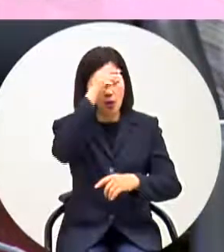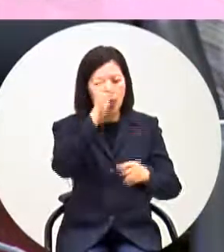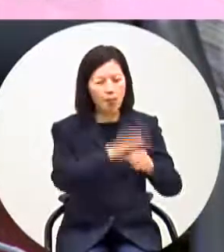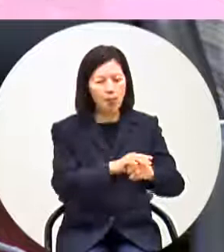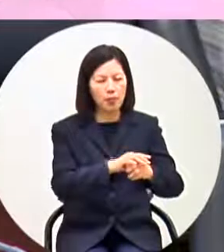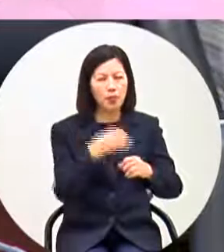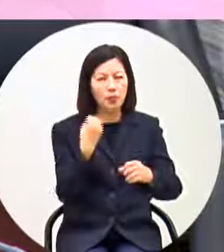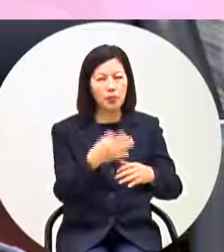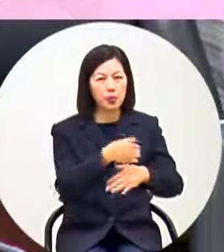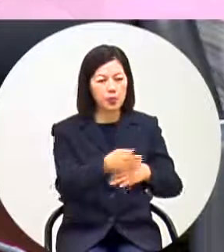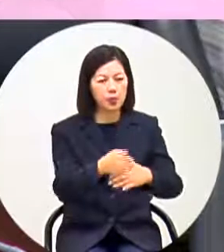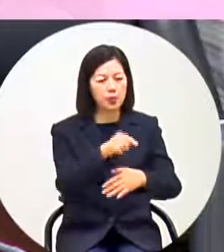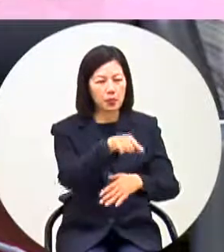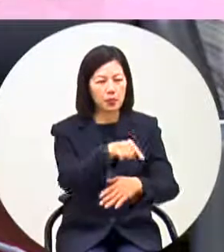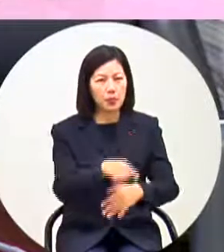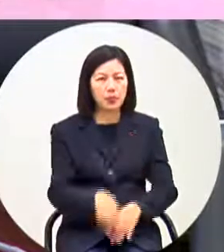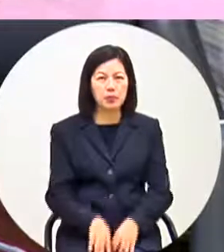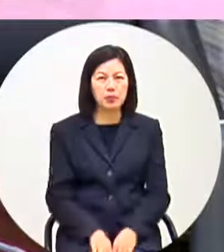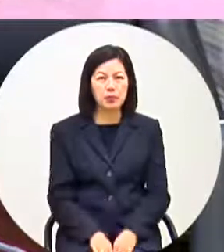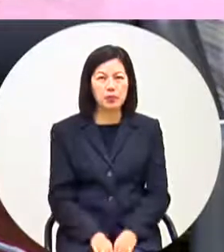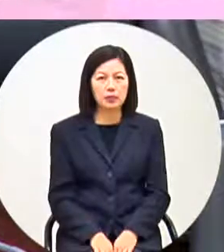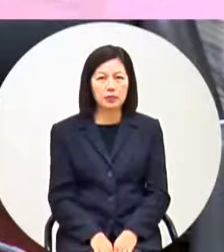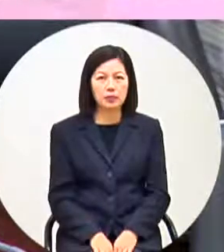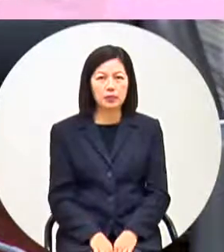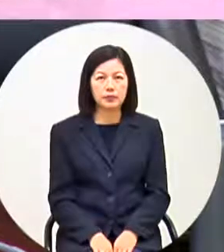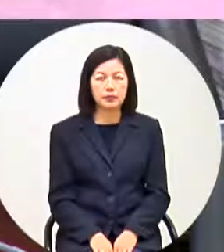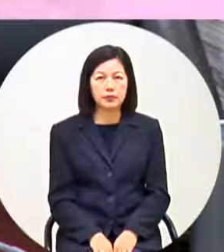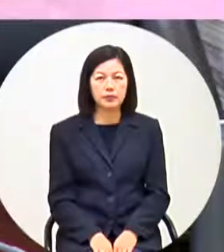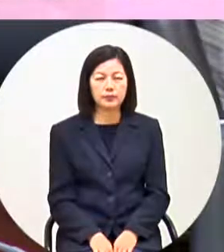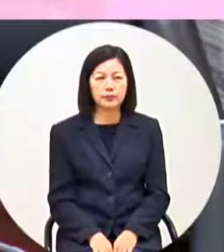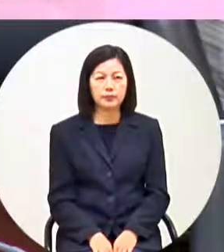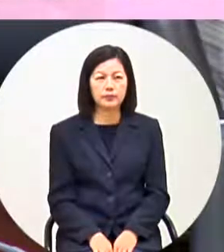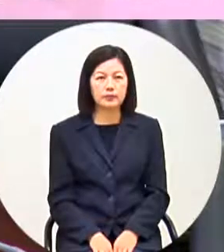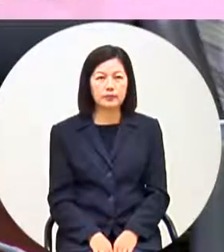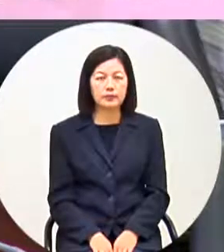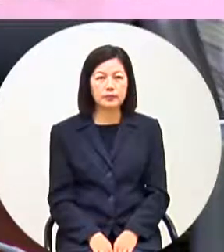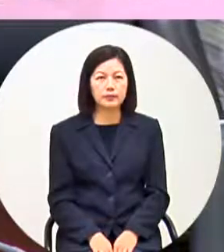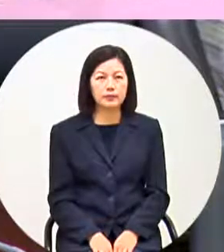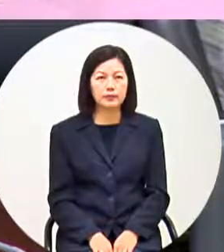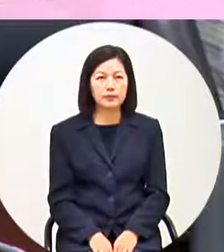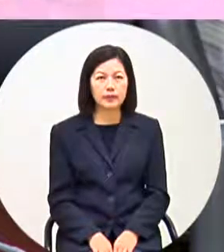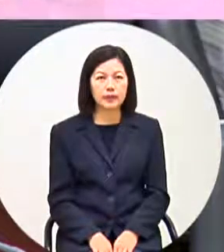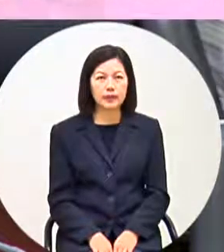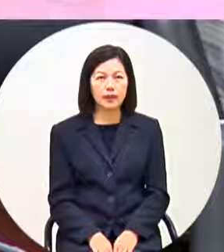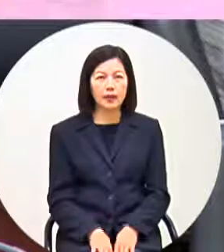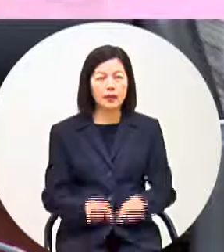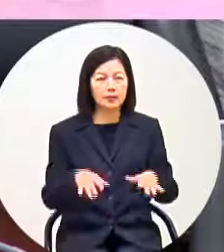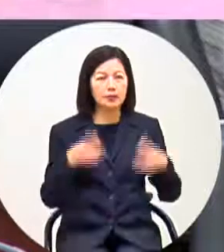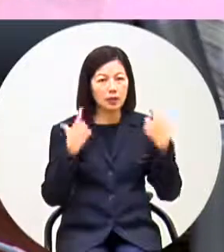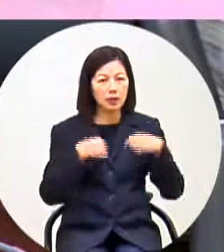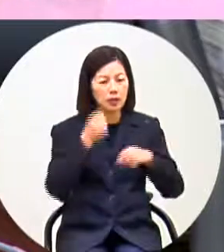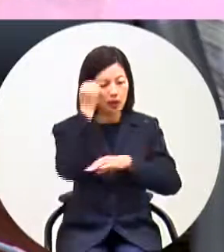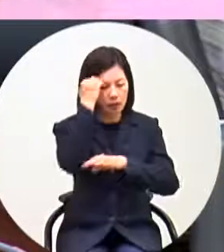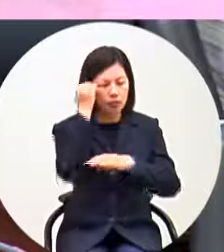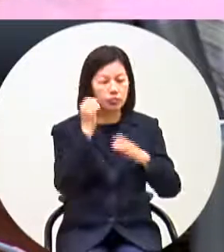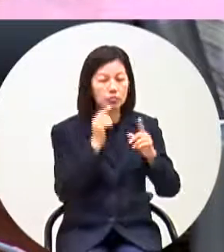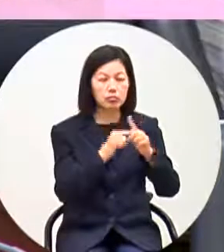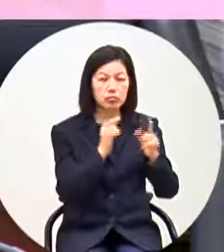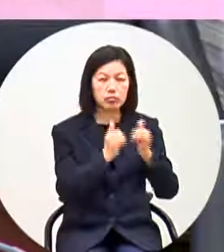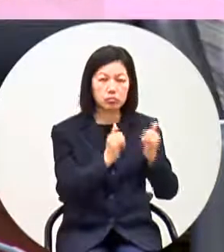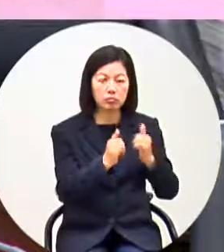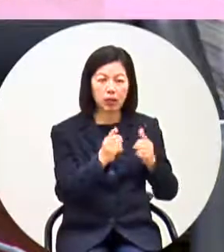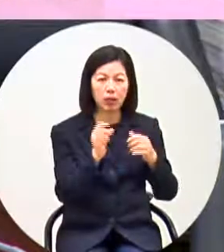那现在看黄埔新村哦，它现在的原住户在哪里？它已经哦被我们